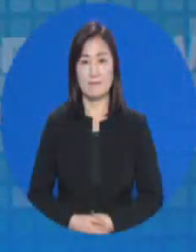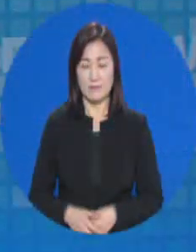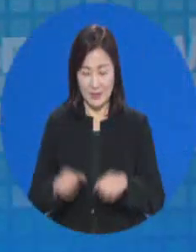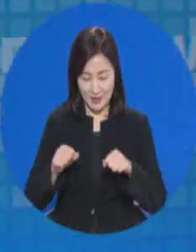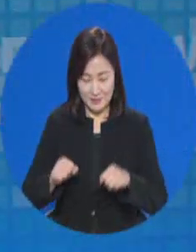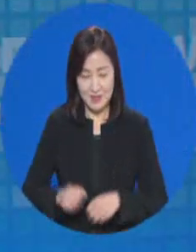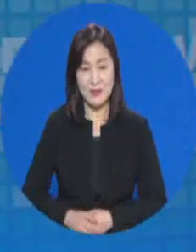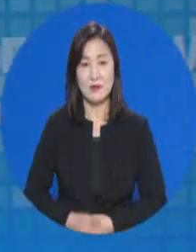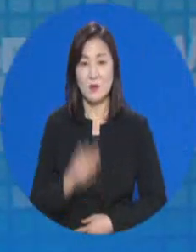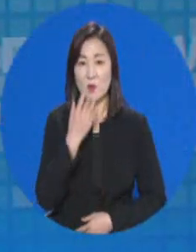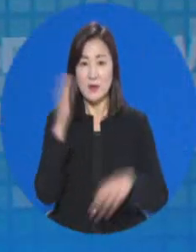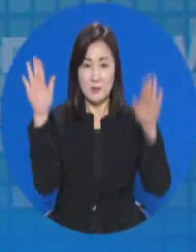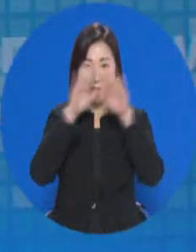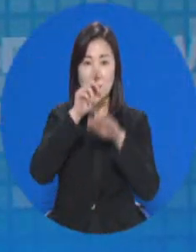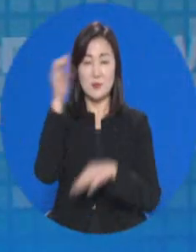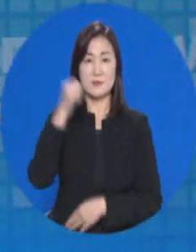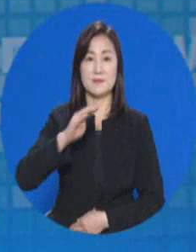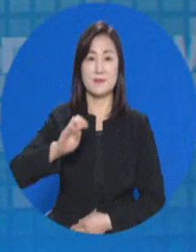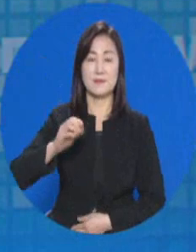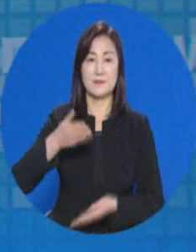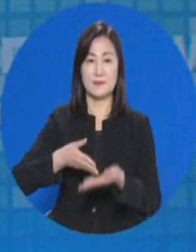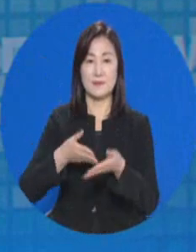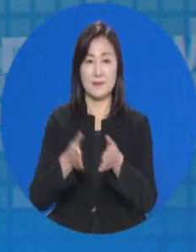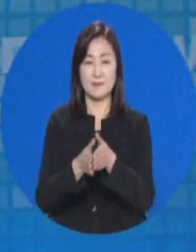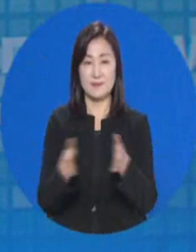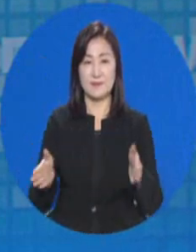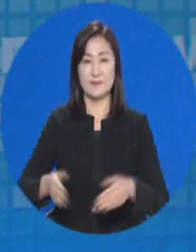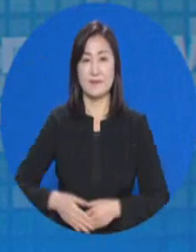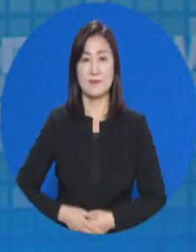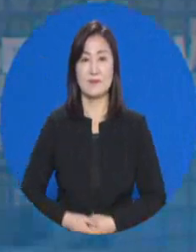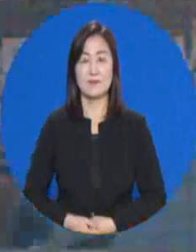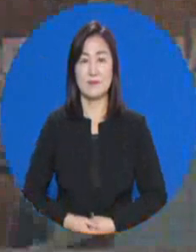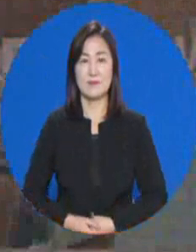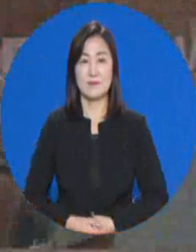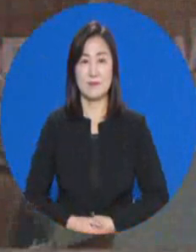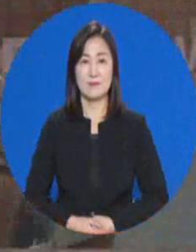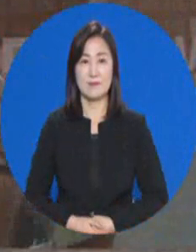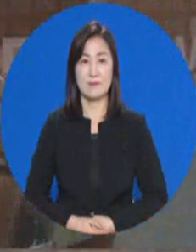여러분 안녕하십니까. 화요일 밤 여수 MBC 뉴스데스크 시작하겠습니다.